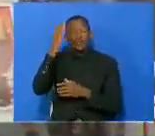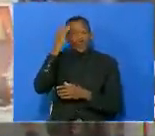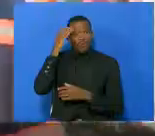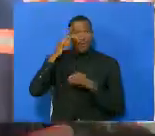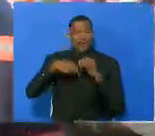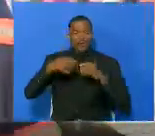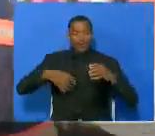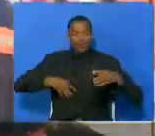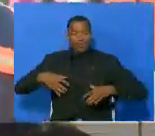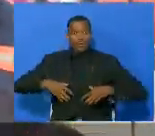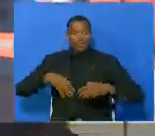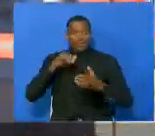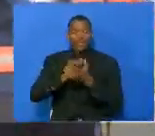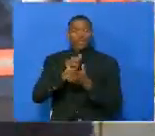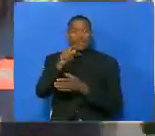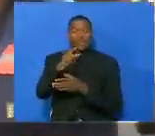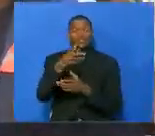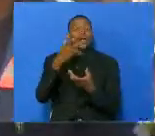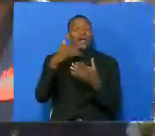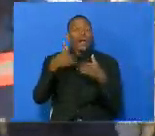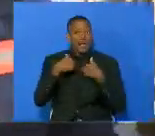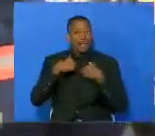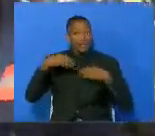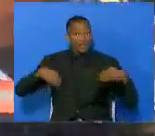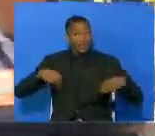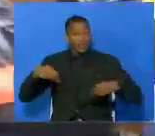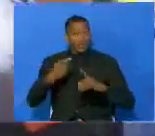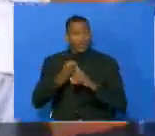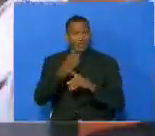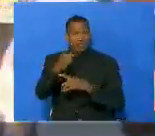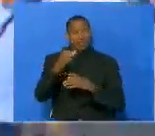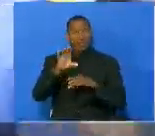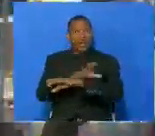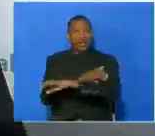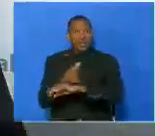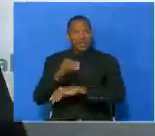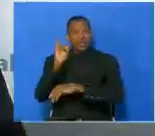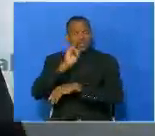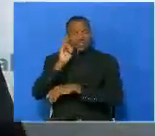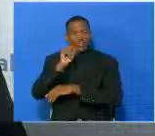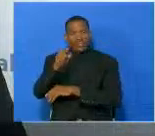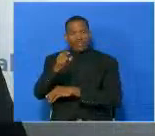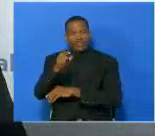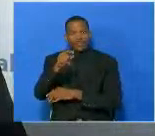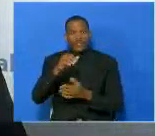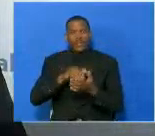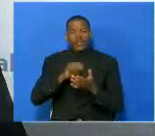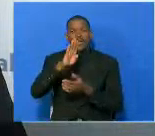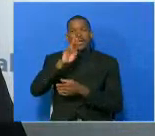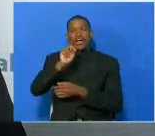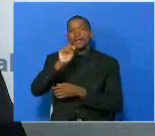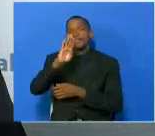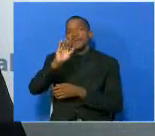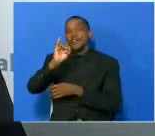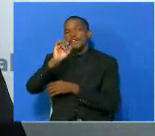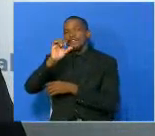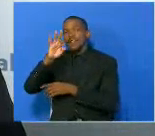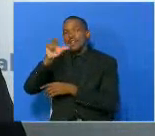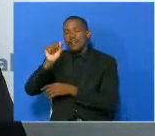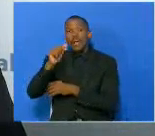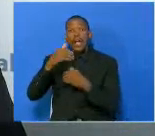tsa Batswana ba ba reng ba jelwe ntsoma ke dikhamphane tsa insurance. The regulator NBFIRA does